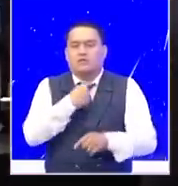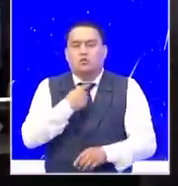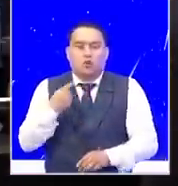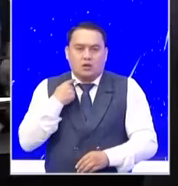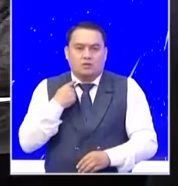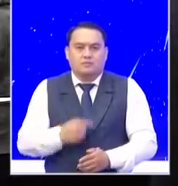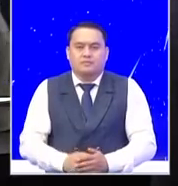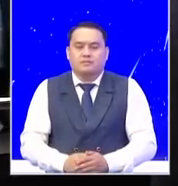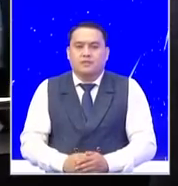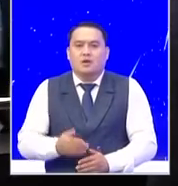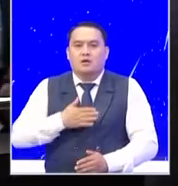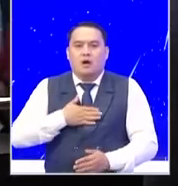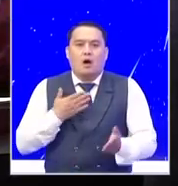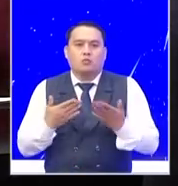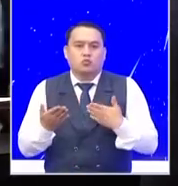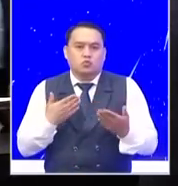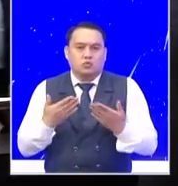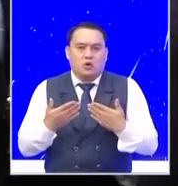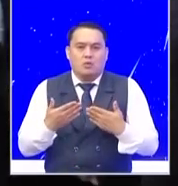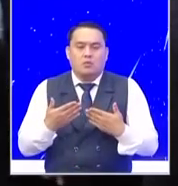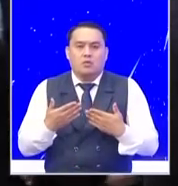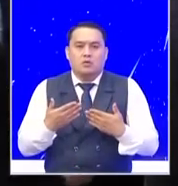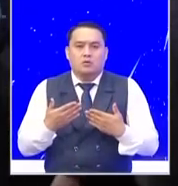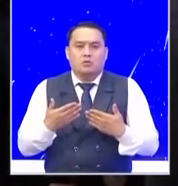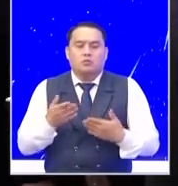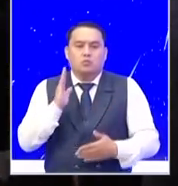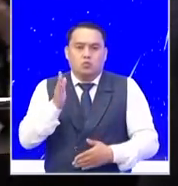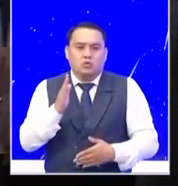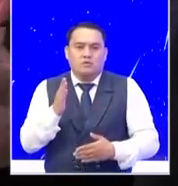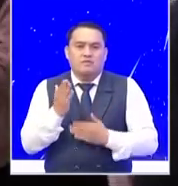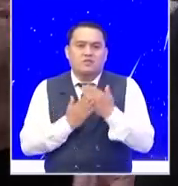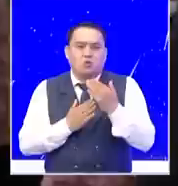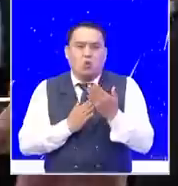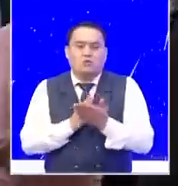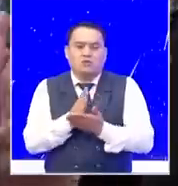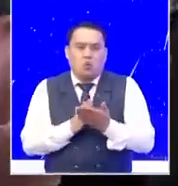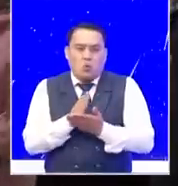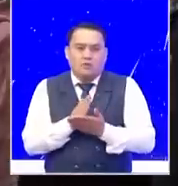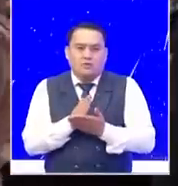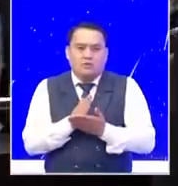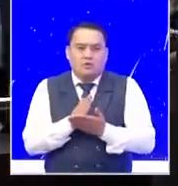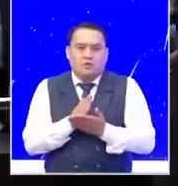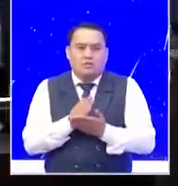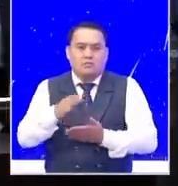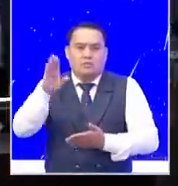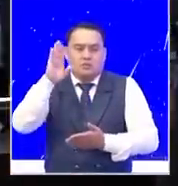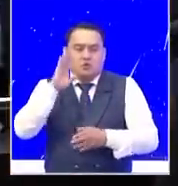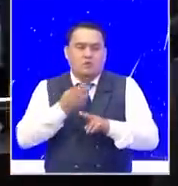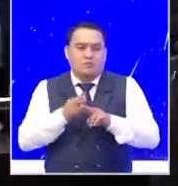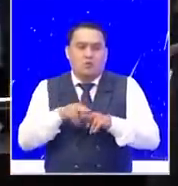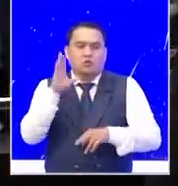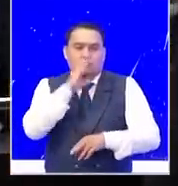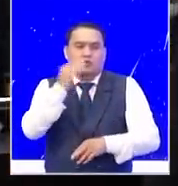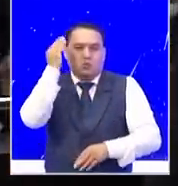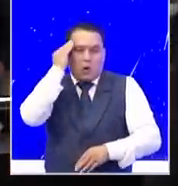в Талдыкурган. Я с ним обсуждал, ты говорил, Бейсеке, ну тебя ждет там высокие посты в Астане, ты такой крутой парень,